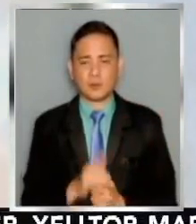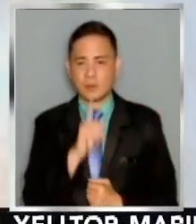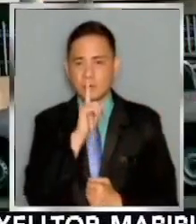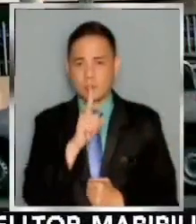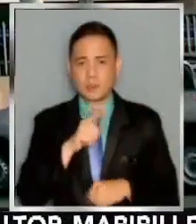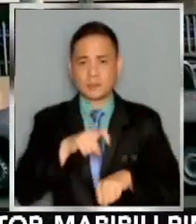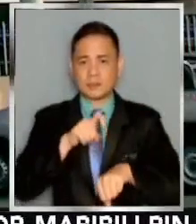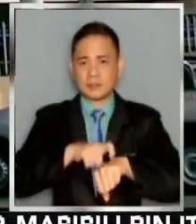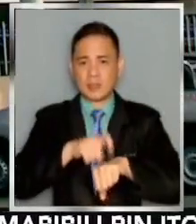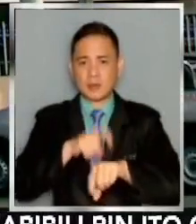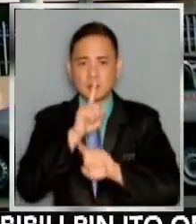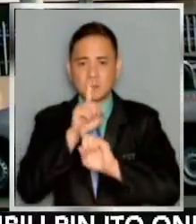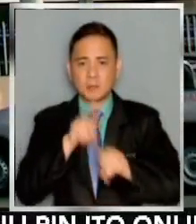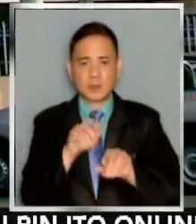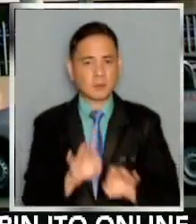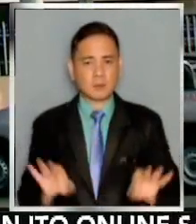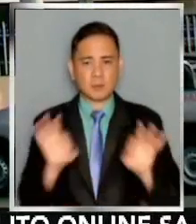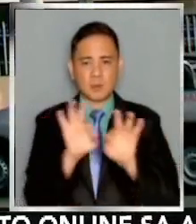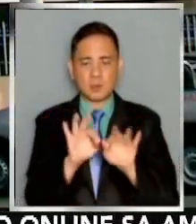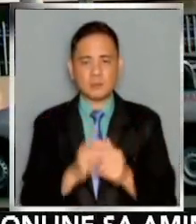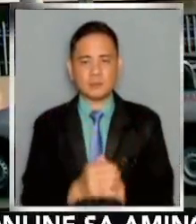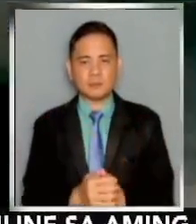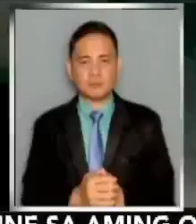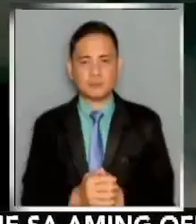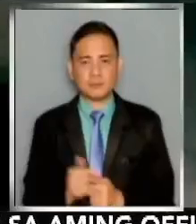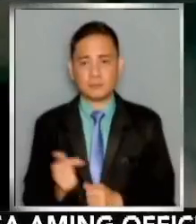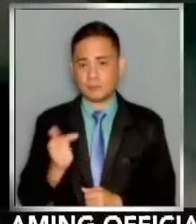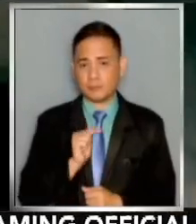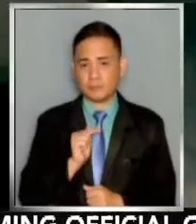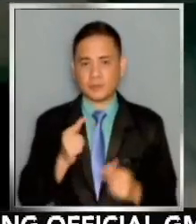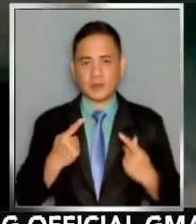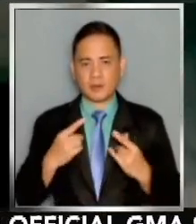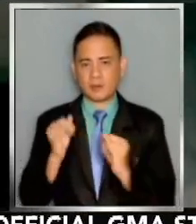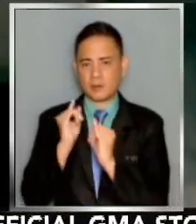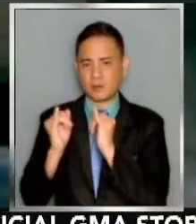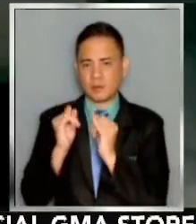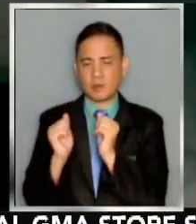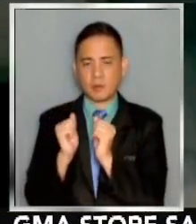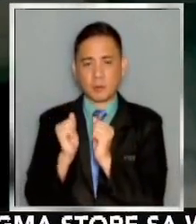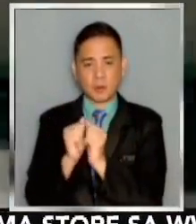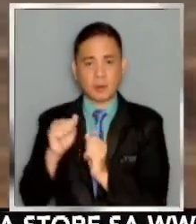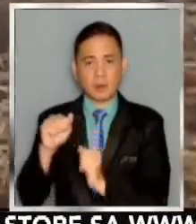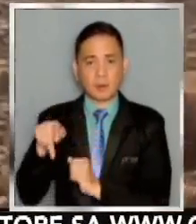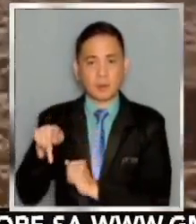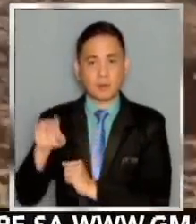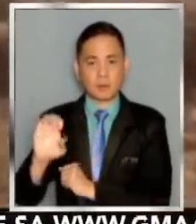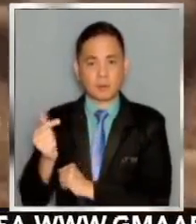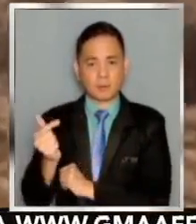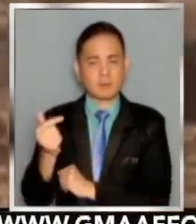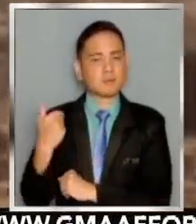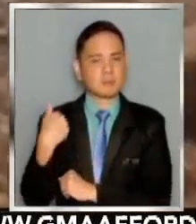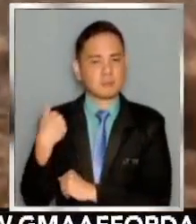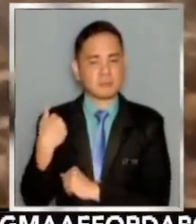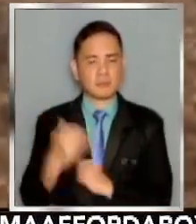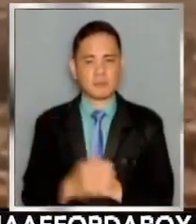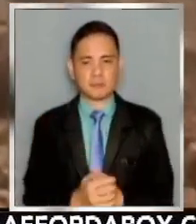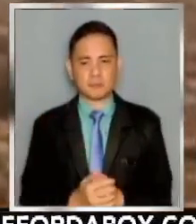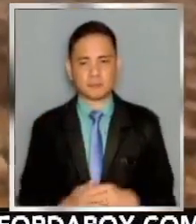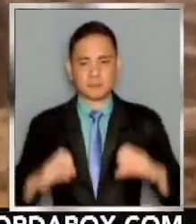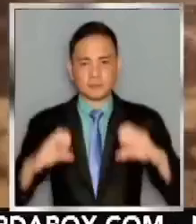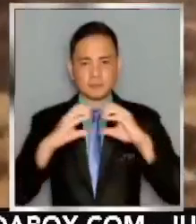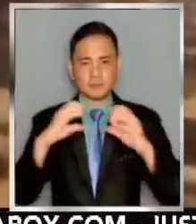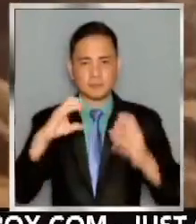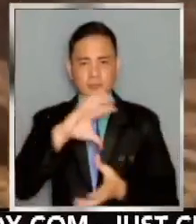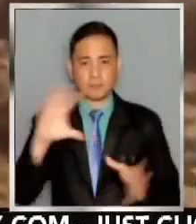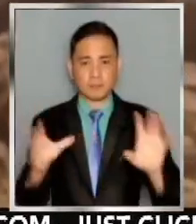response Sinusubukan pa naming hingan ng pahayag ang Philippine coastguard sa mungkahing ito para sa GMA integrated newss da na ting